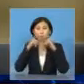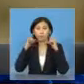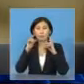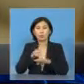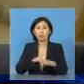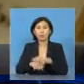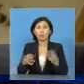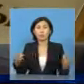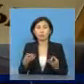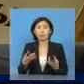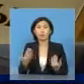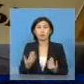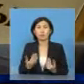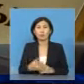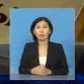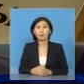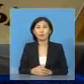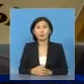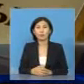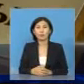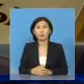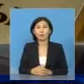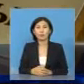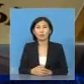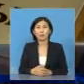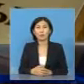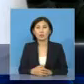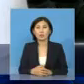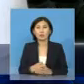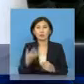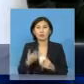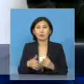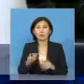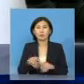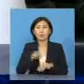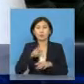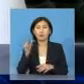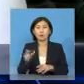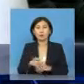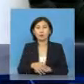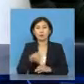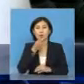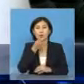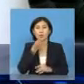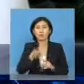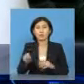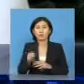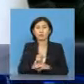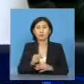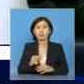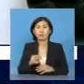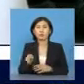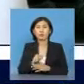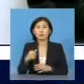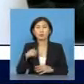перчатки и другой необходимый сегодня инвентарь. Среди поступивших больных львиная доля, ранее пролечив, начавшие